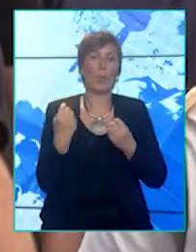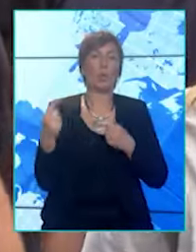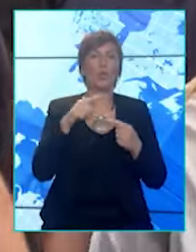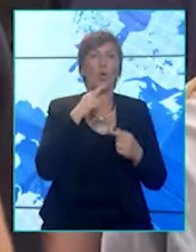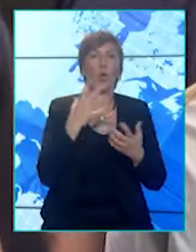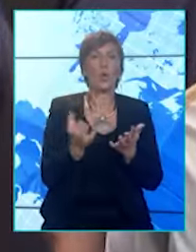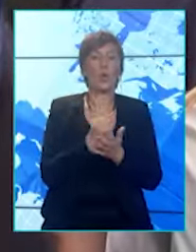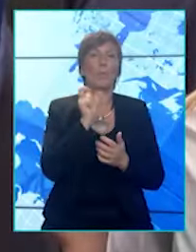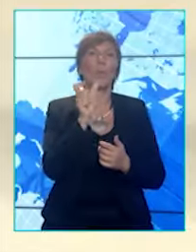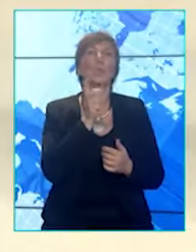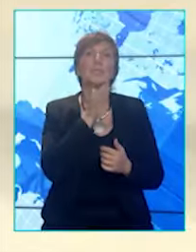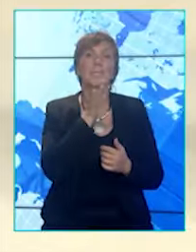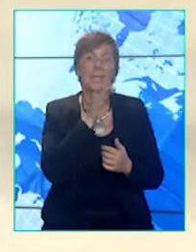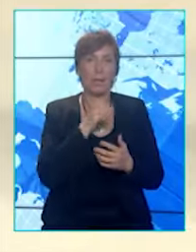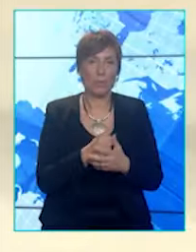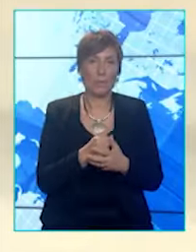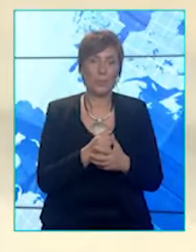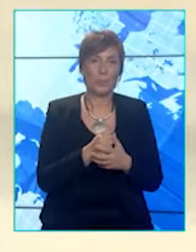koji je dobio u Sarajevu.